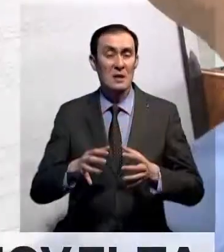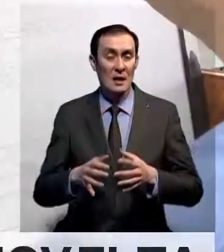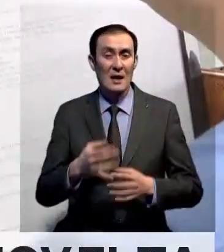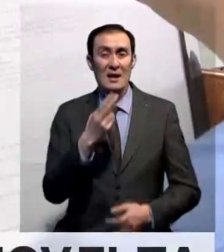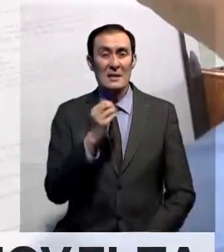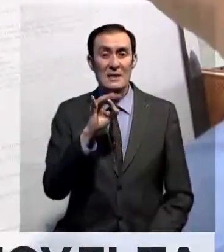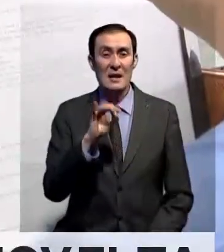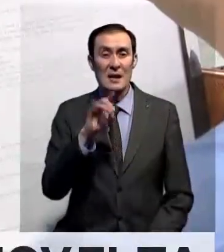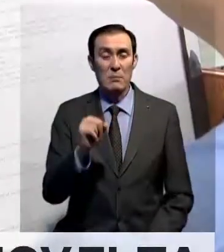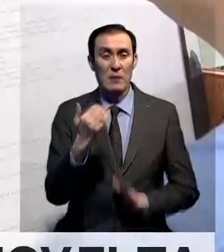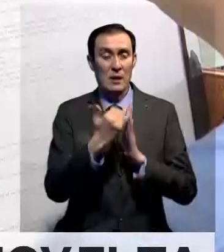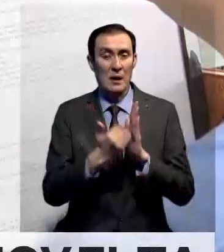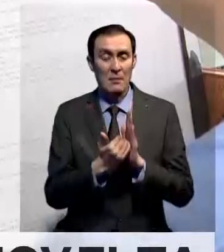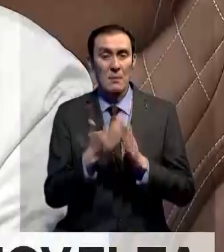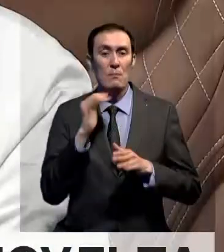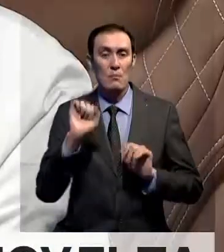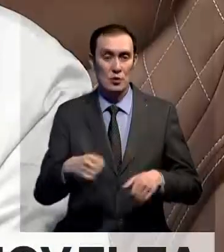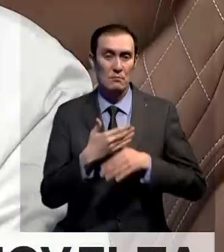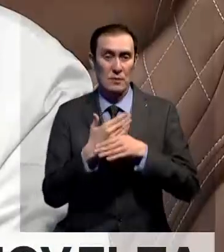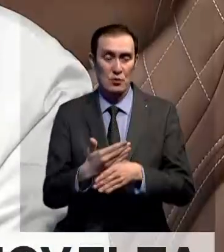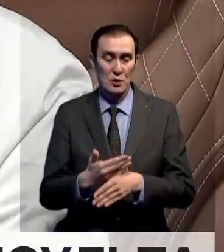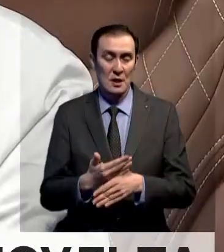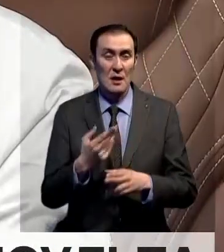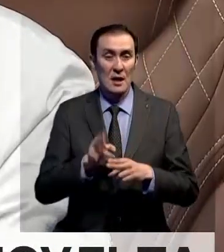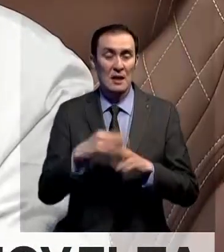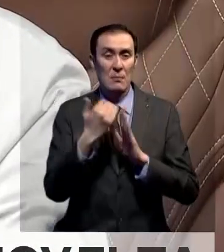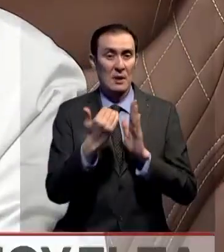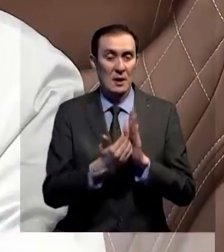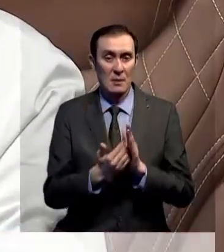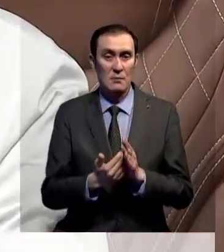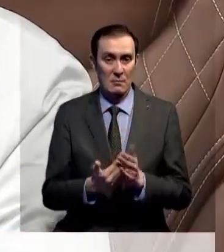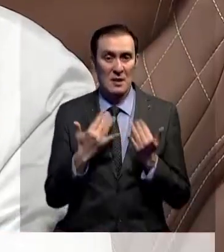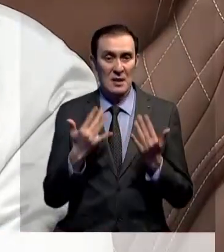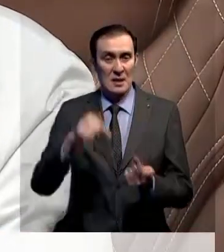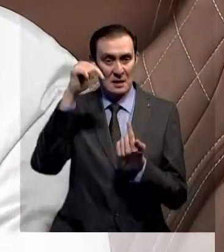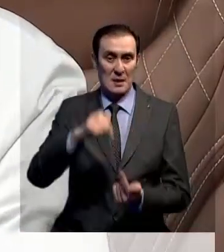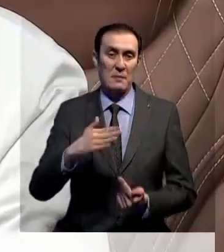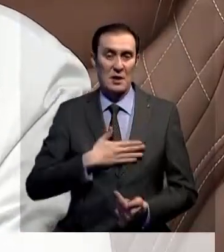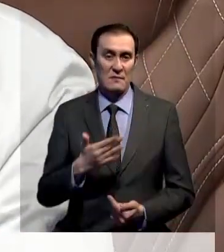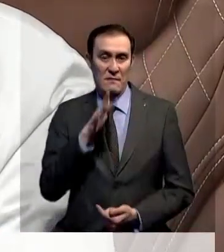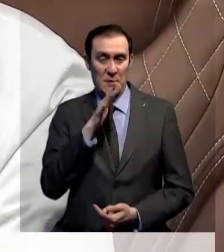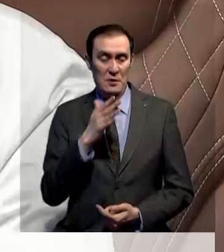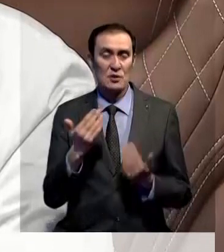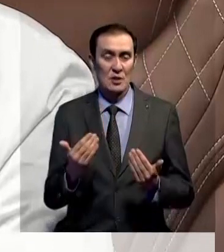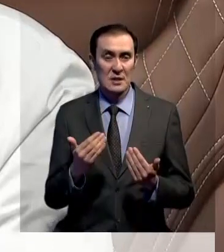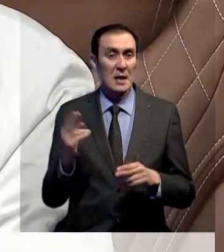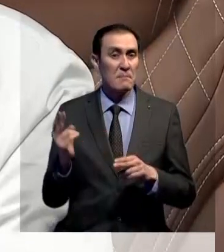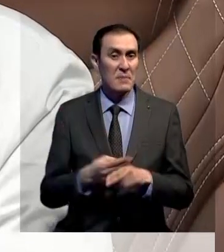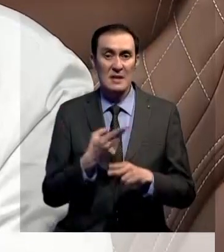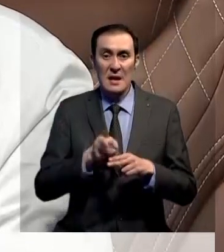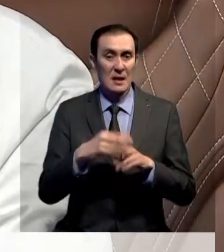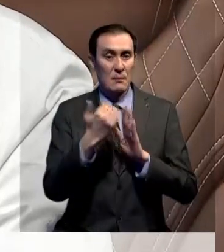Церебро ломает эту статистику. Церебро является вот прям требованием сегодняшнего дня. Без церебры